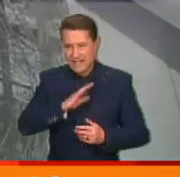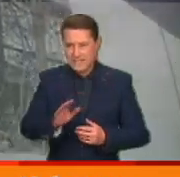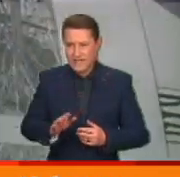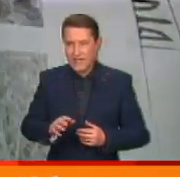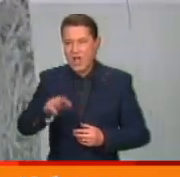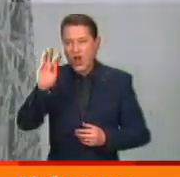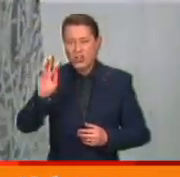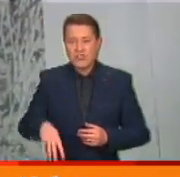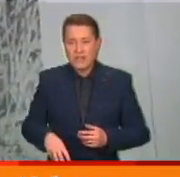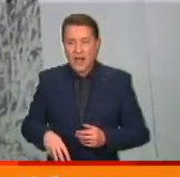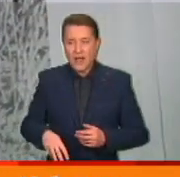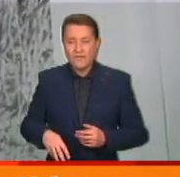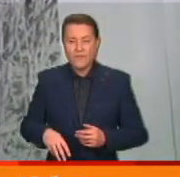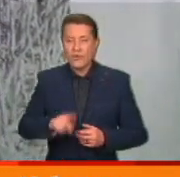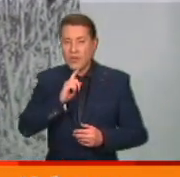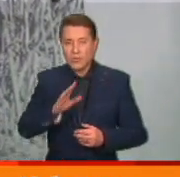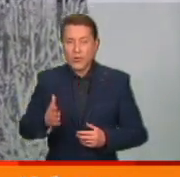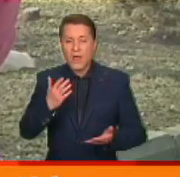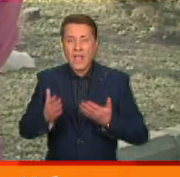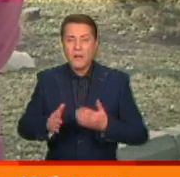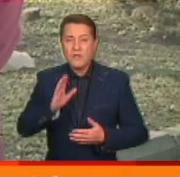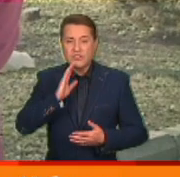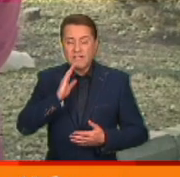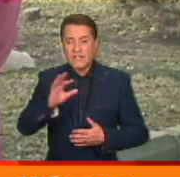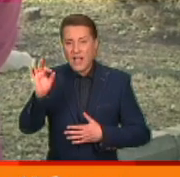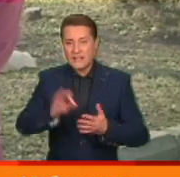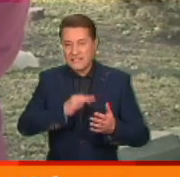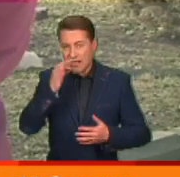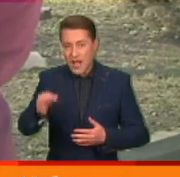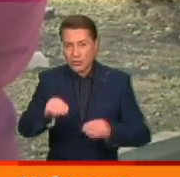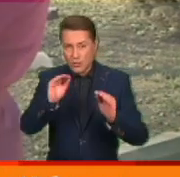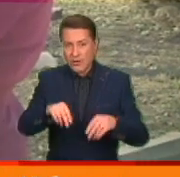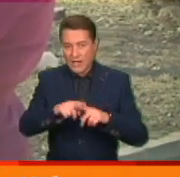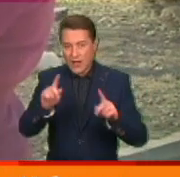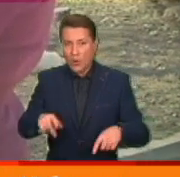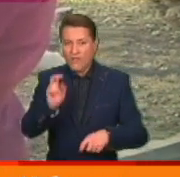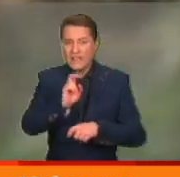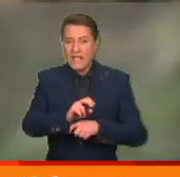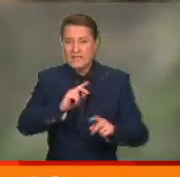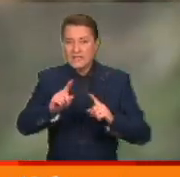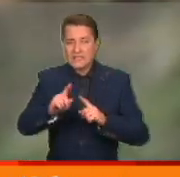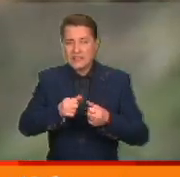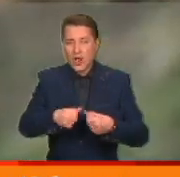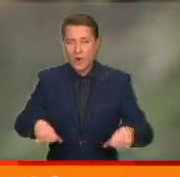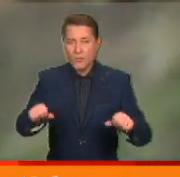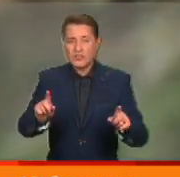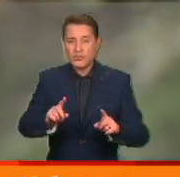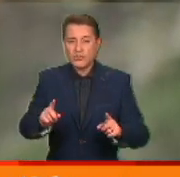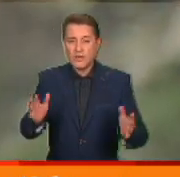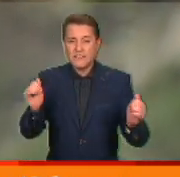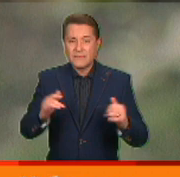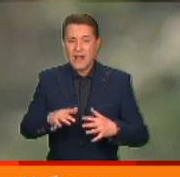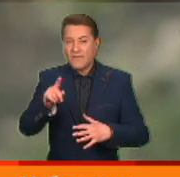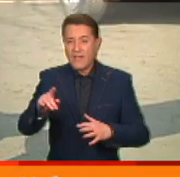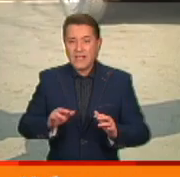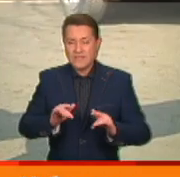Пояснюють, штрафу б справа й не дійшла, якби жінка вчасно відреагувала на надісланий їй протокол і відвідала засідання комісії, що збиралася в її справі.